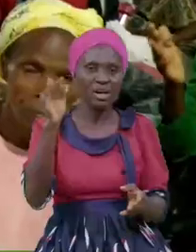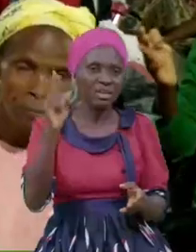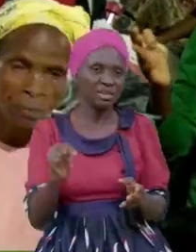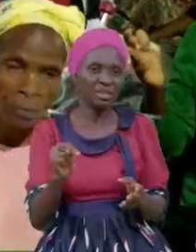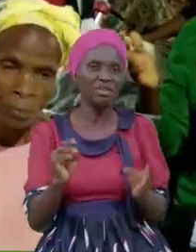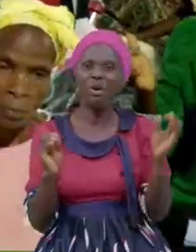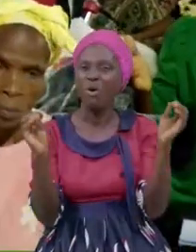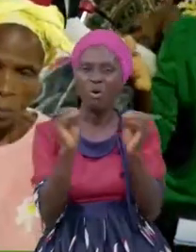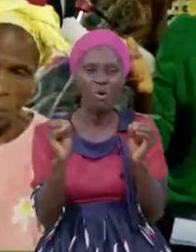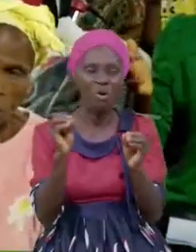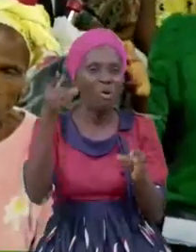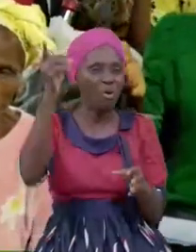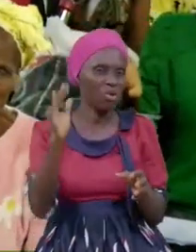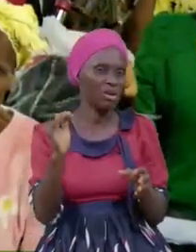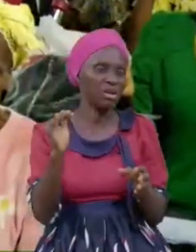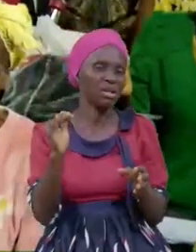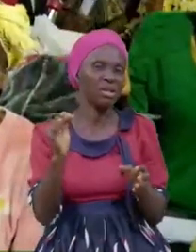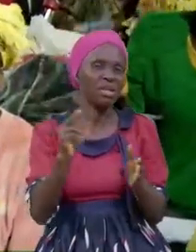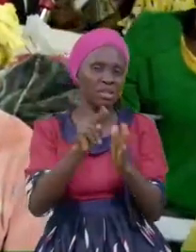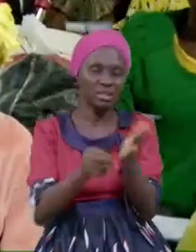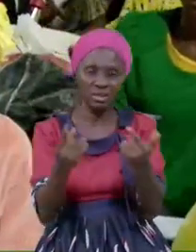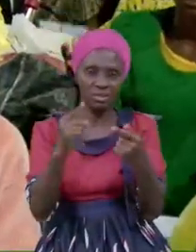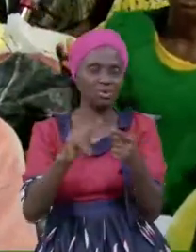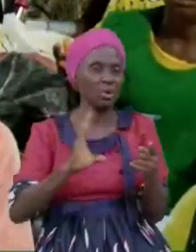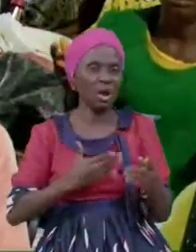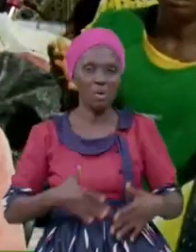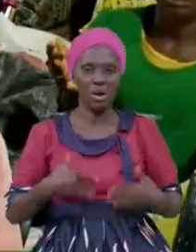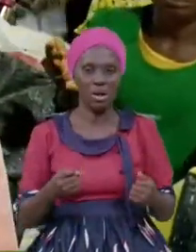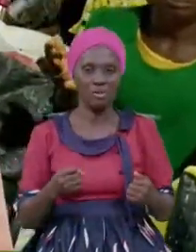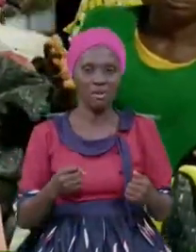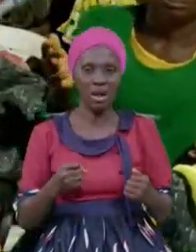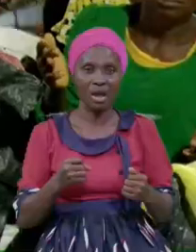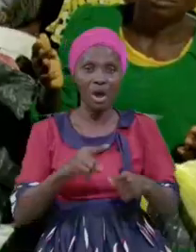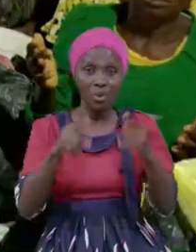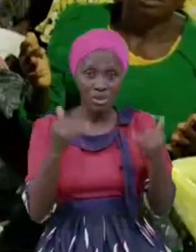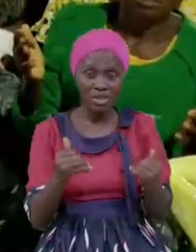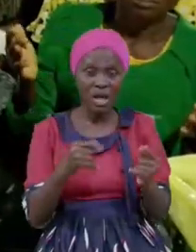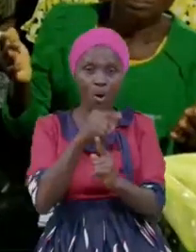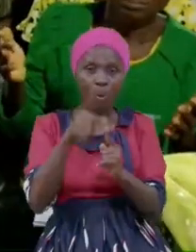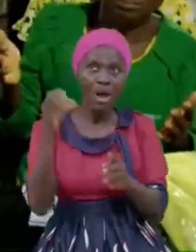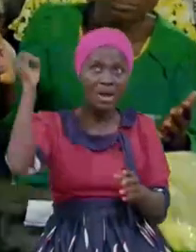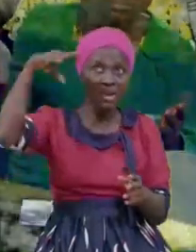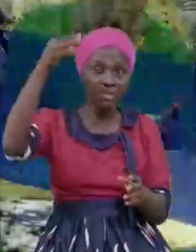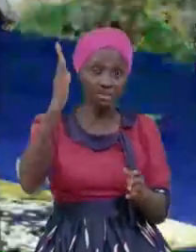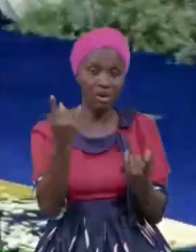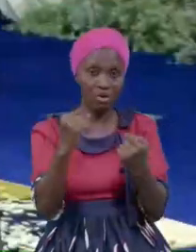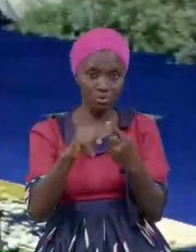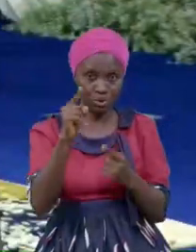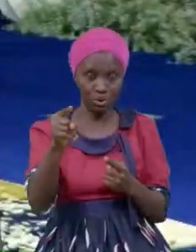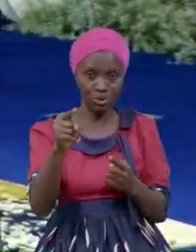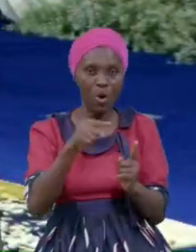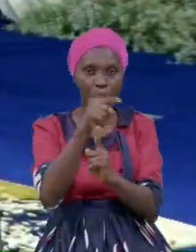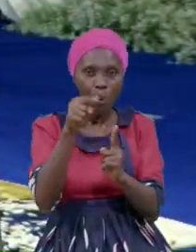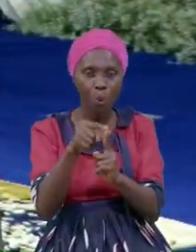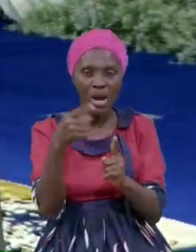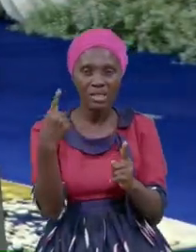toi? La grâce de Dieu te parvient et l'impiété frappe à la porte avant que la grâce de Dieu